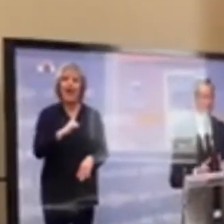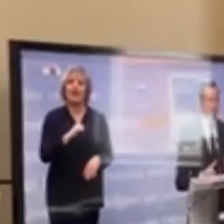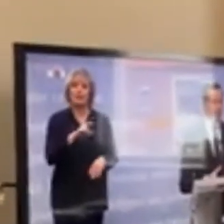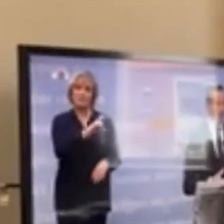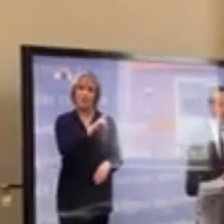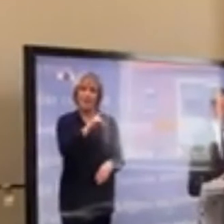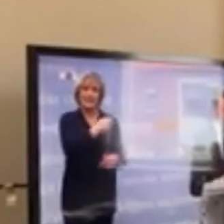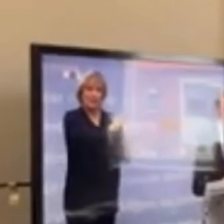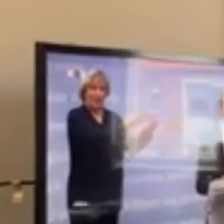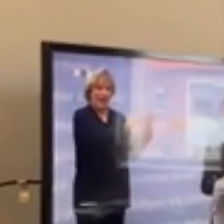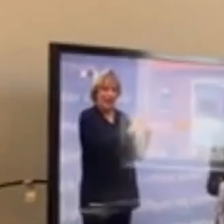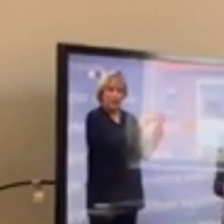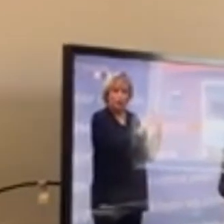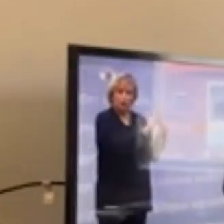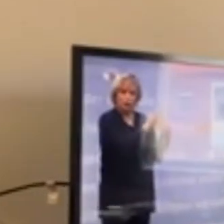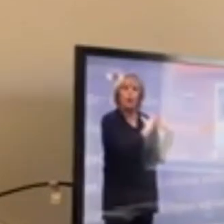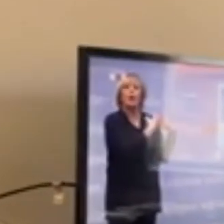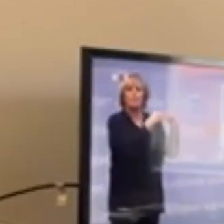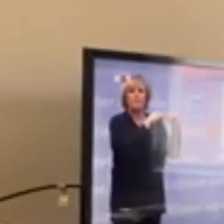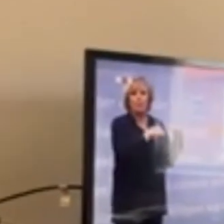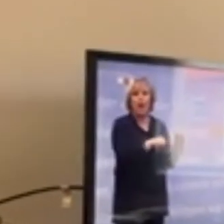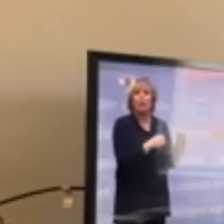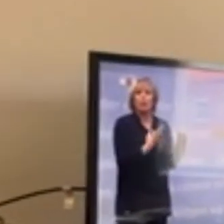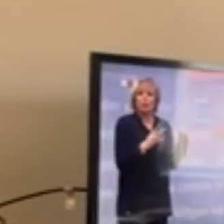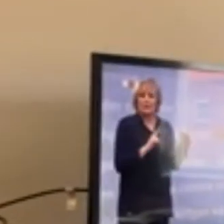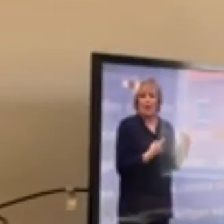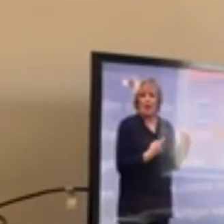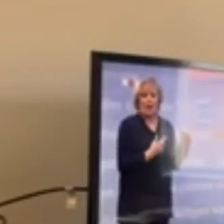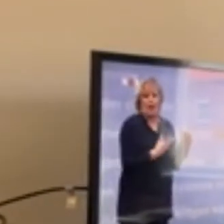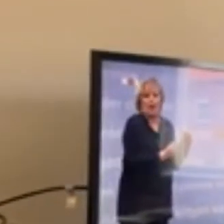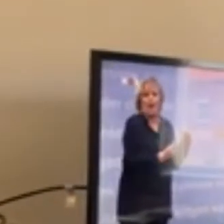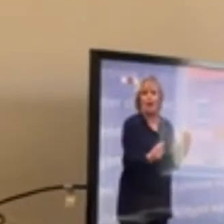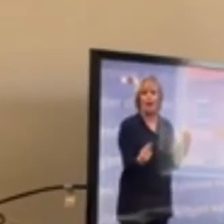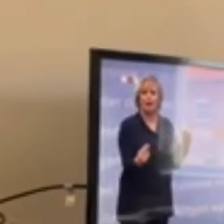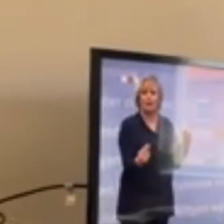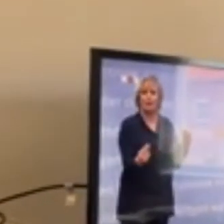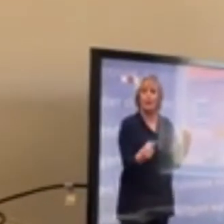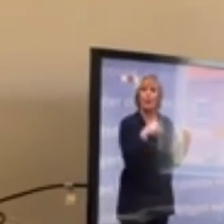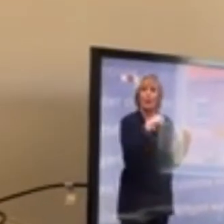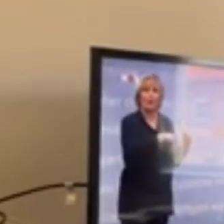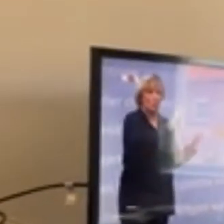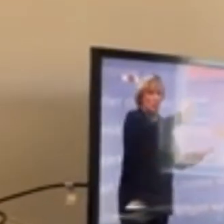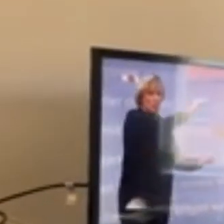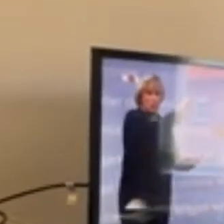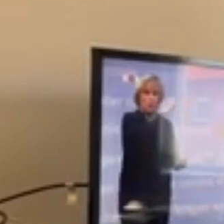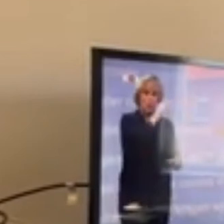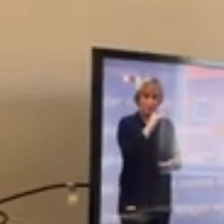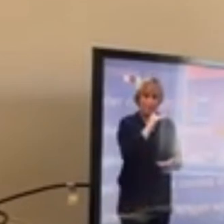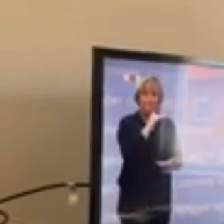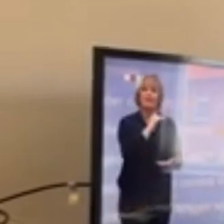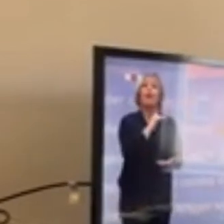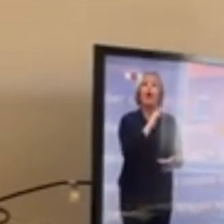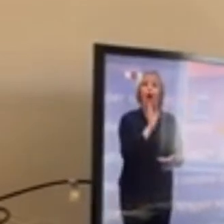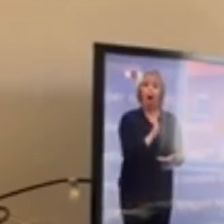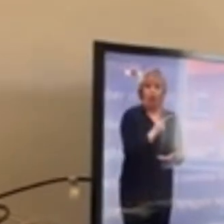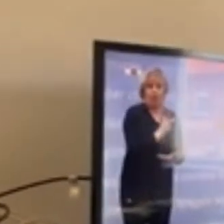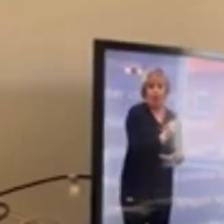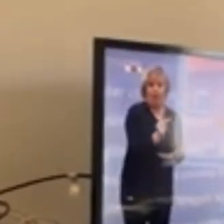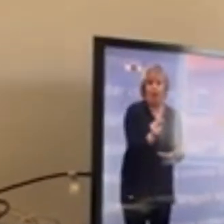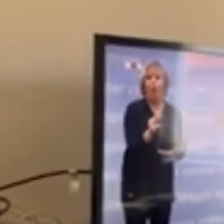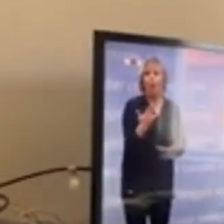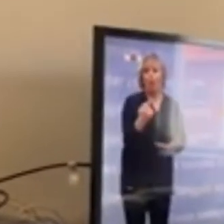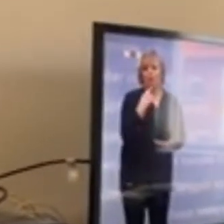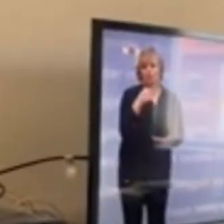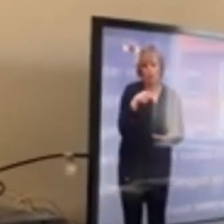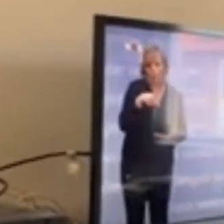worden, die bepaalt de vaart waarmee we kunnen vaccineren. Alle vaccins die we nu hebben, die zitten of in een bovenarm of staan